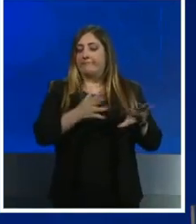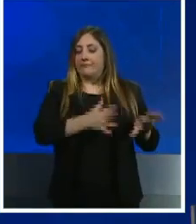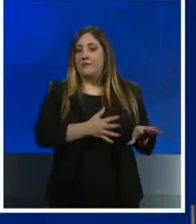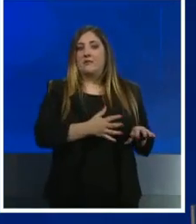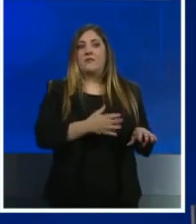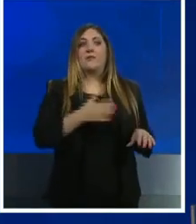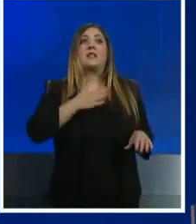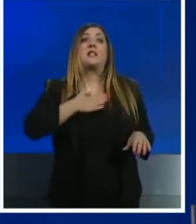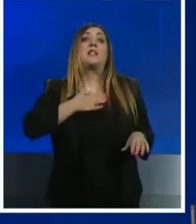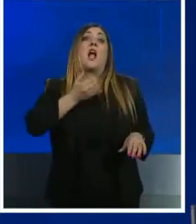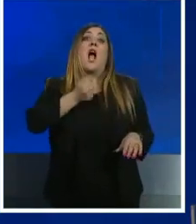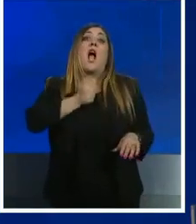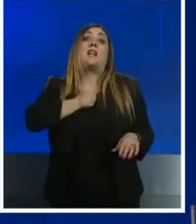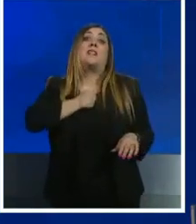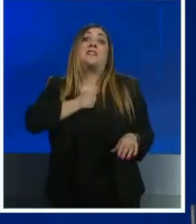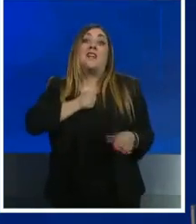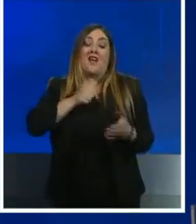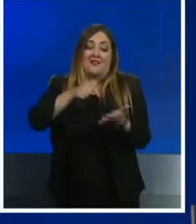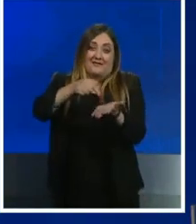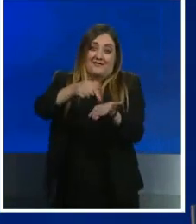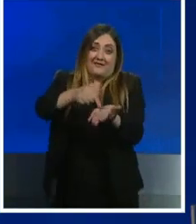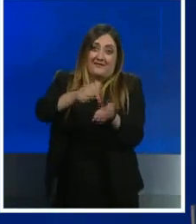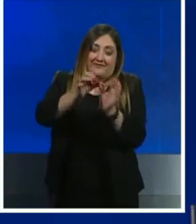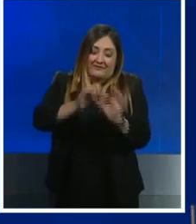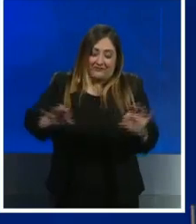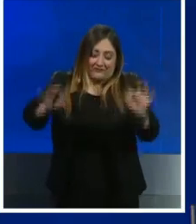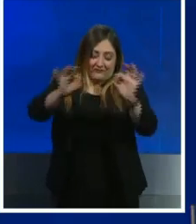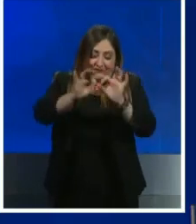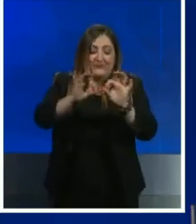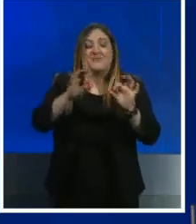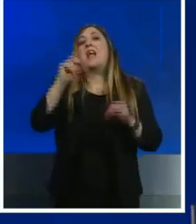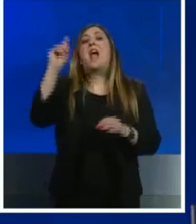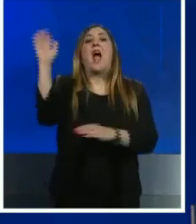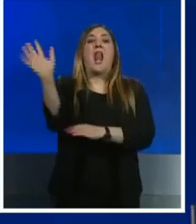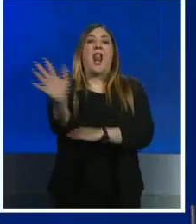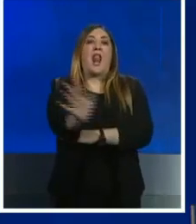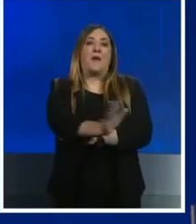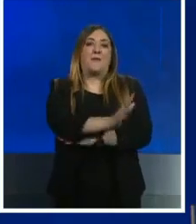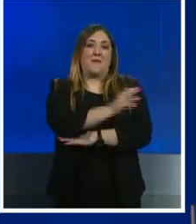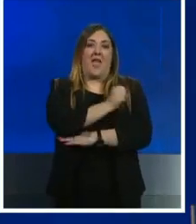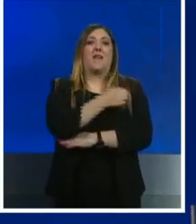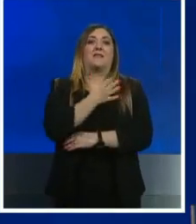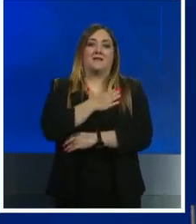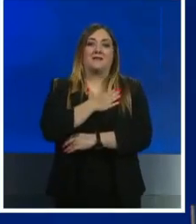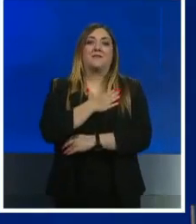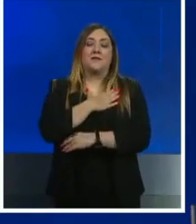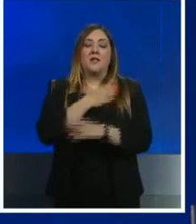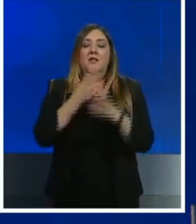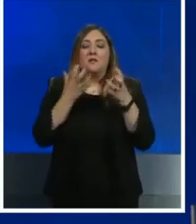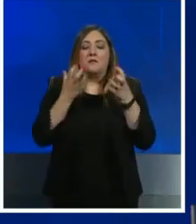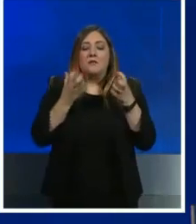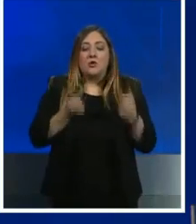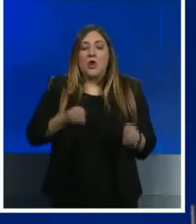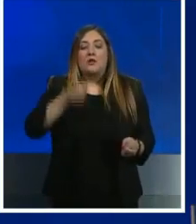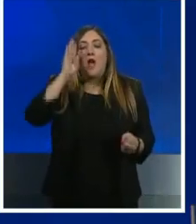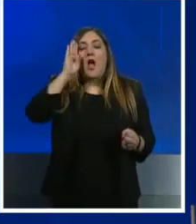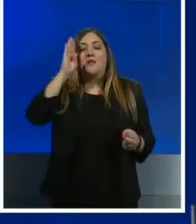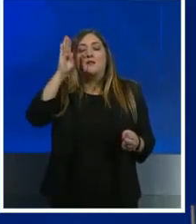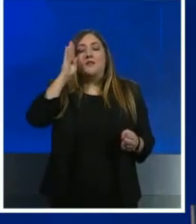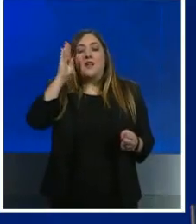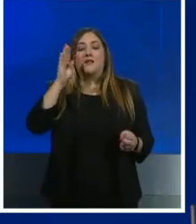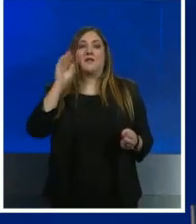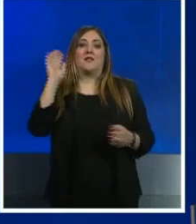u nasar kollox huwa l-ambjent. Inħarsu il-klima. Il-bidla fil-klima